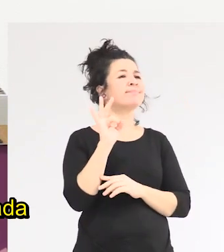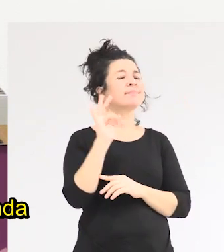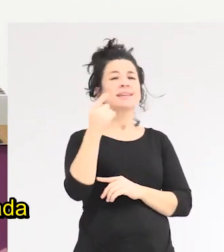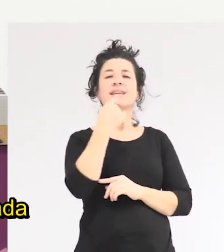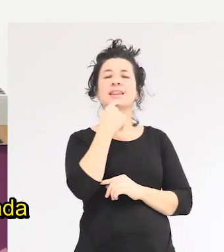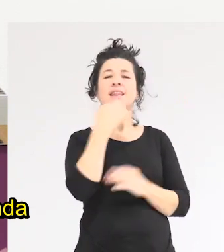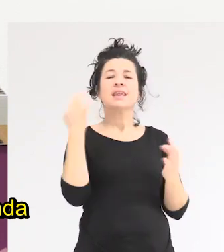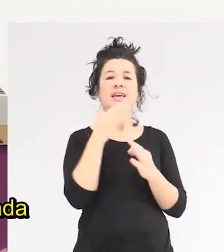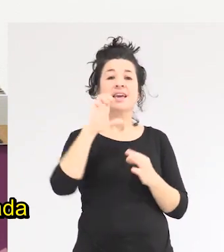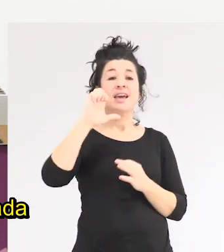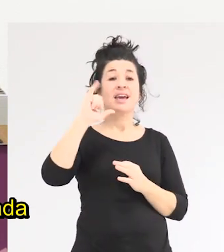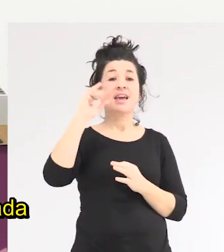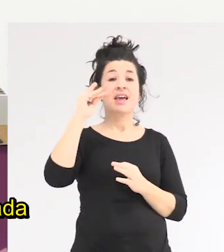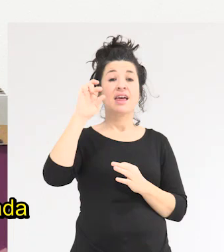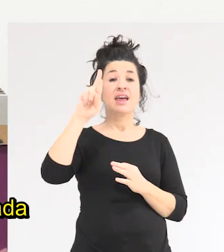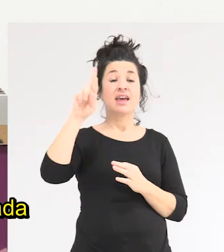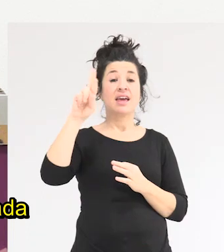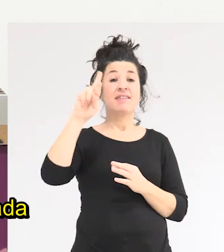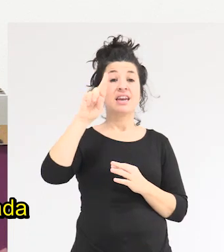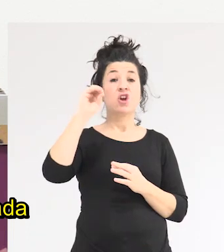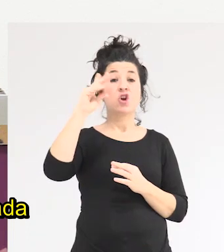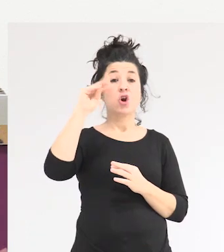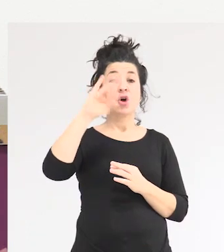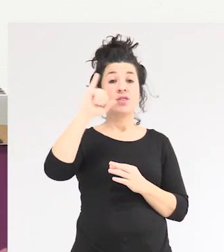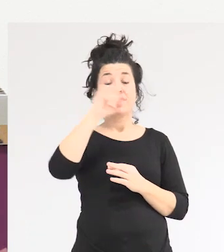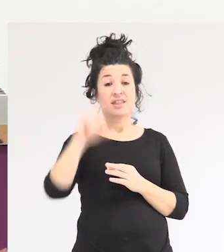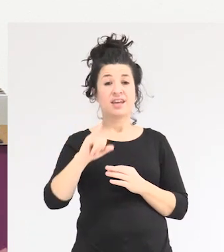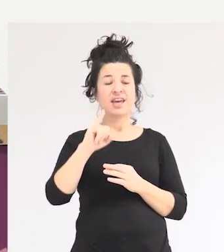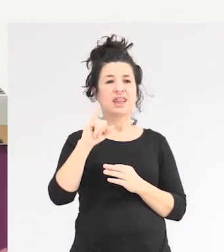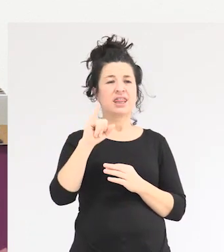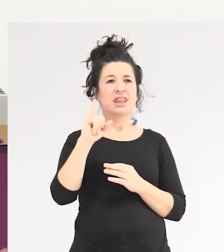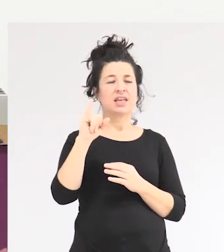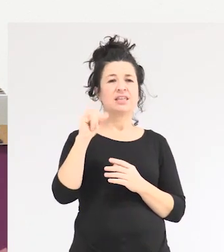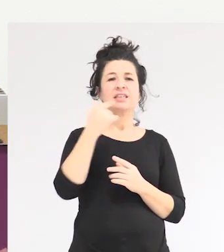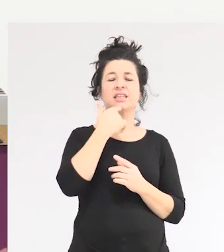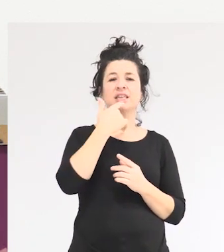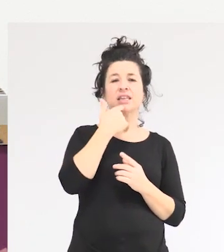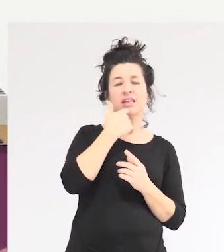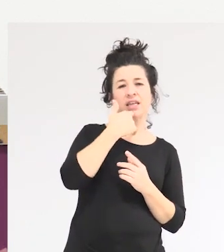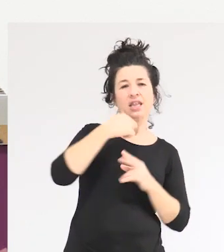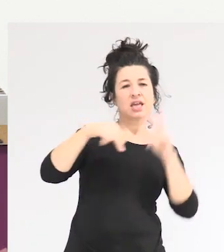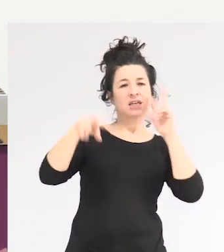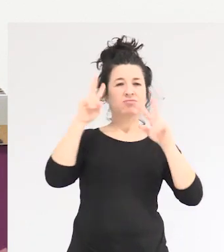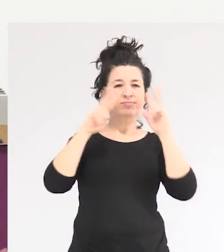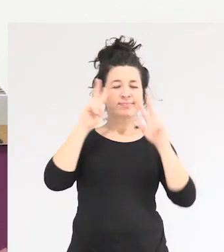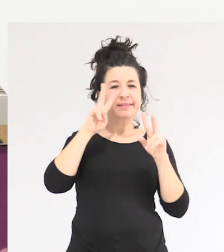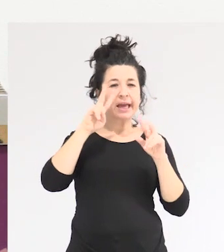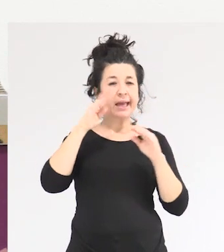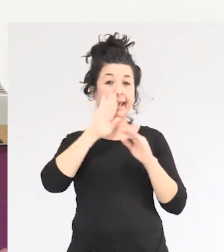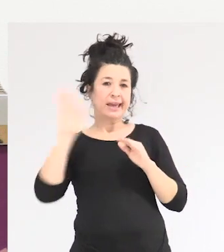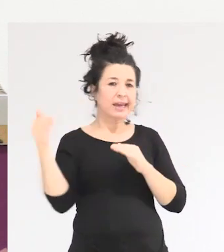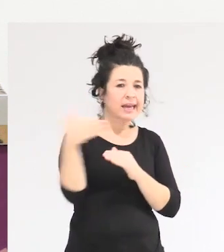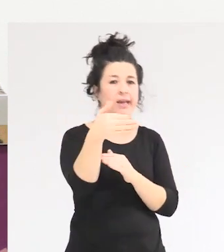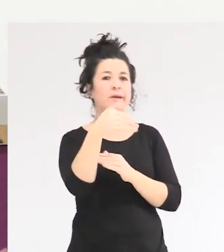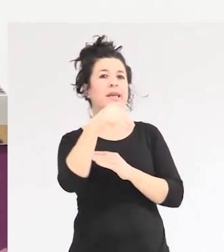zuen, Eider Rodríguezen begirada ikusten zuen Iratxek ironiko, liriko eta malenko uniatxua. Karmele